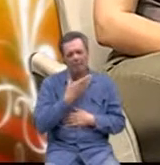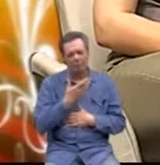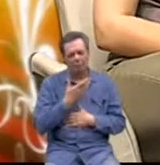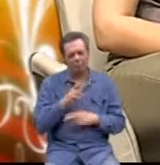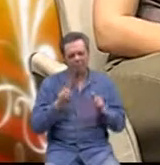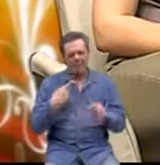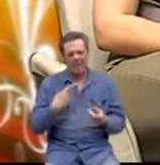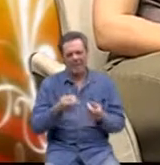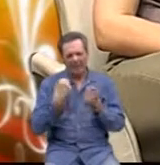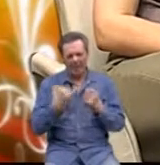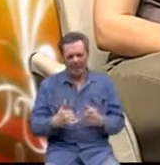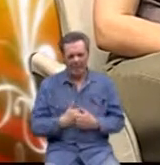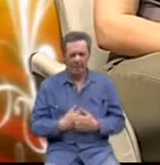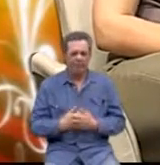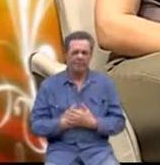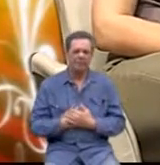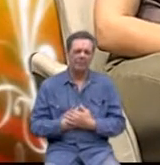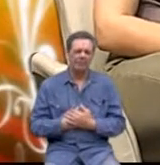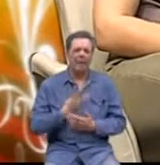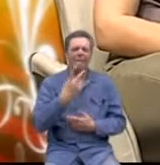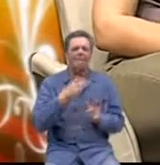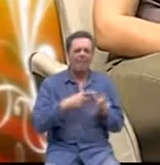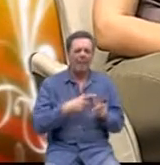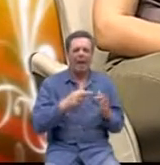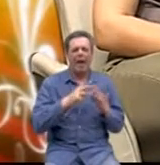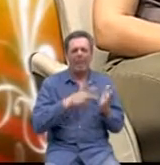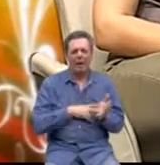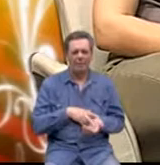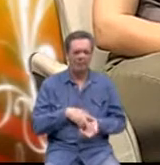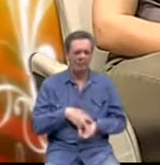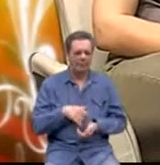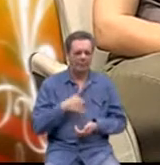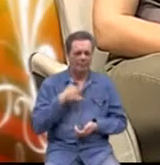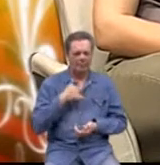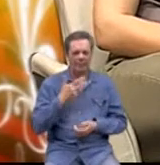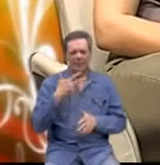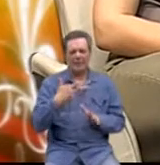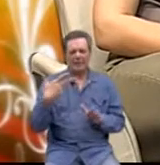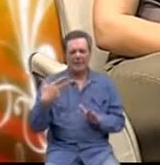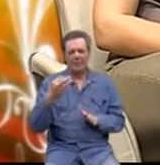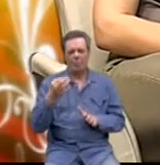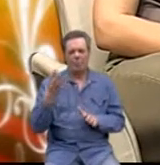danas. Hvala, draga Ana. Hvala. Telefon vaš?